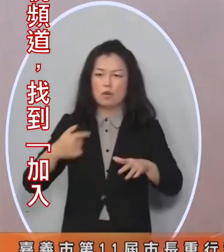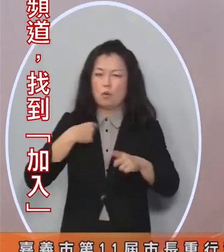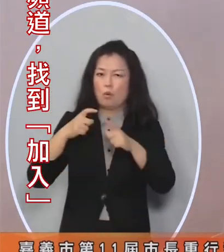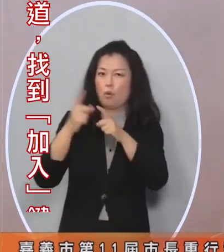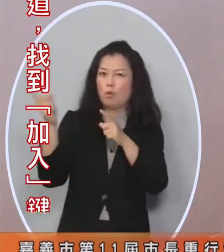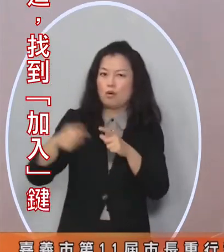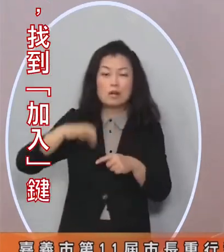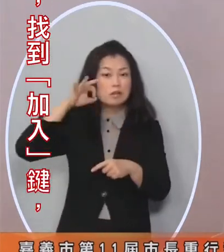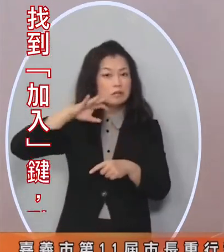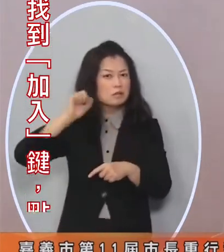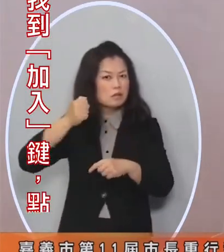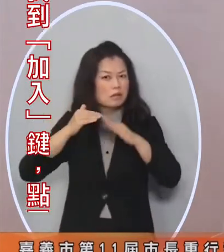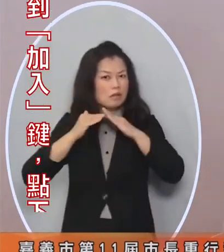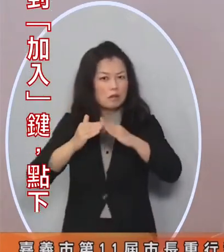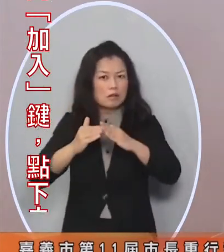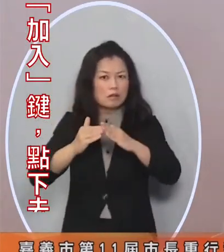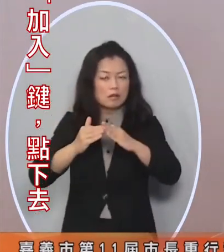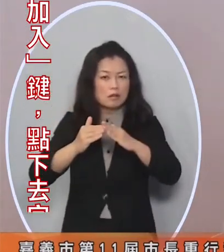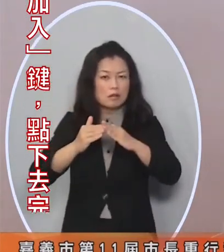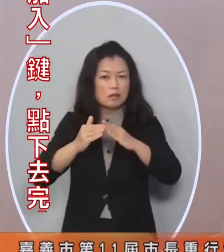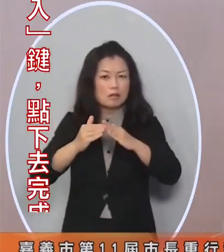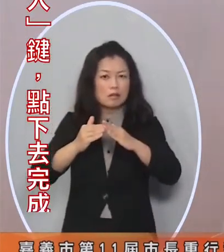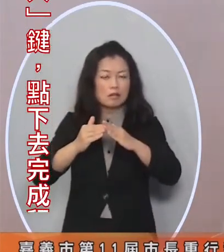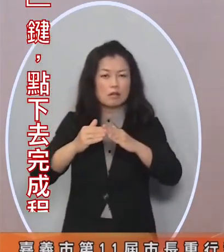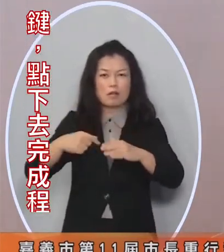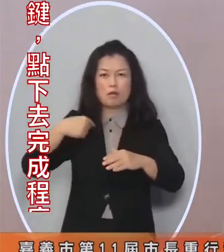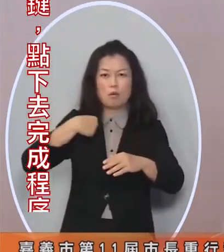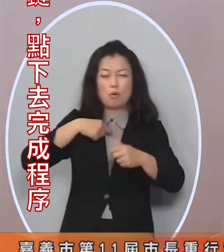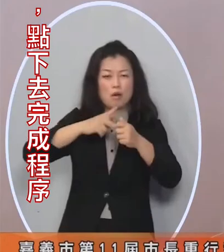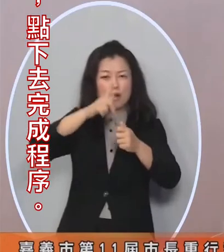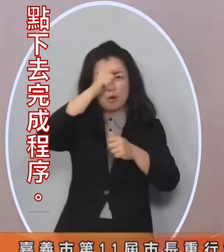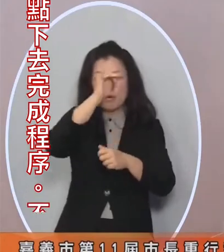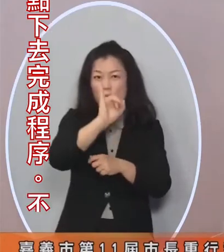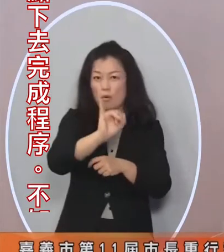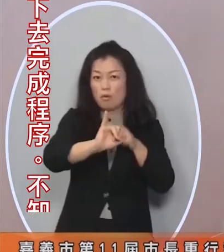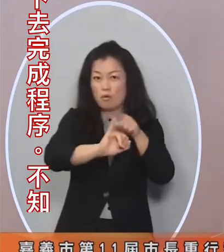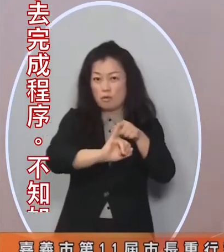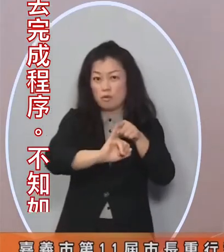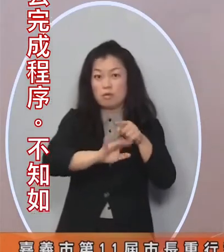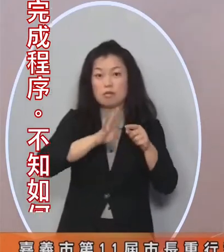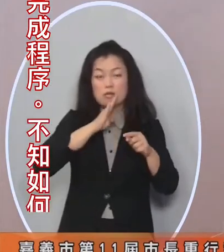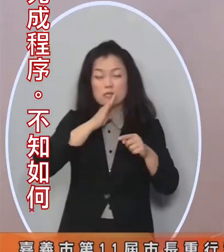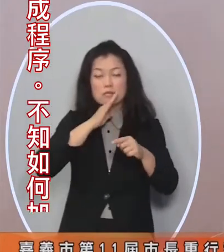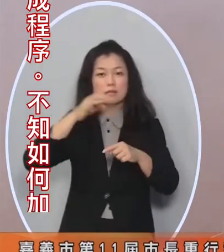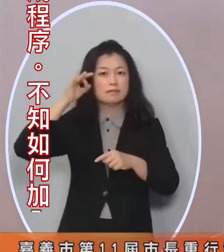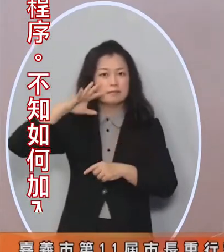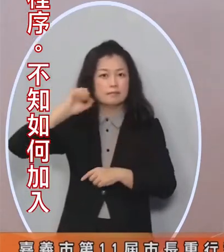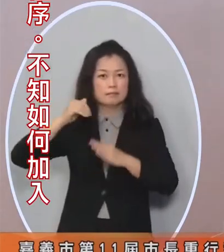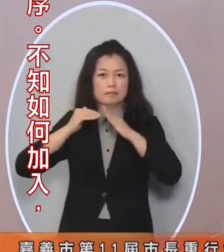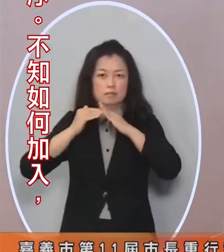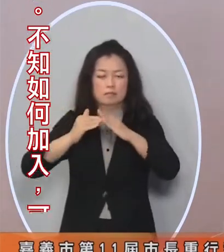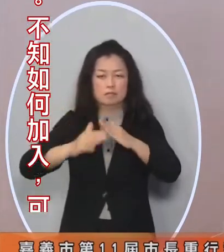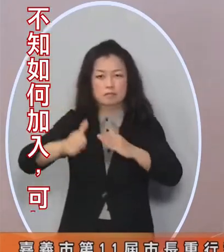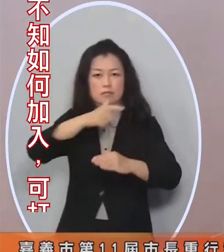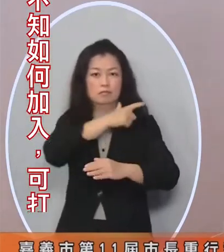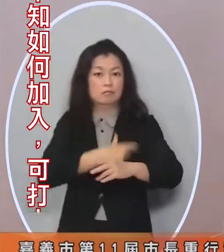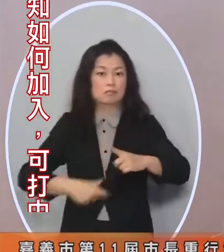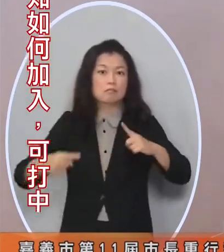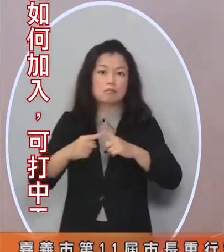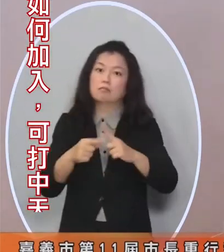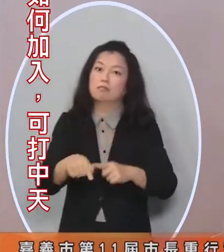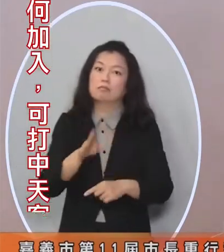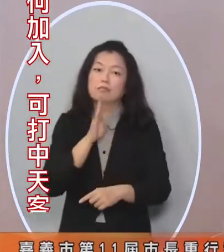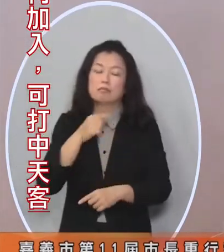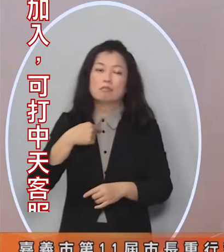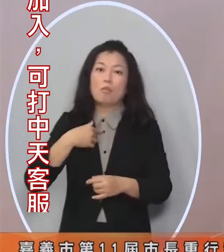义市，我还跟当初认识我那个黄敏惠还不如。黄敏惠现在是嘉义市 市长的候选人。 那我要请问你，